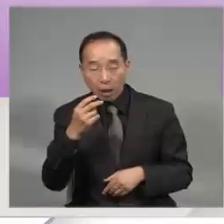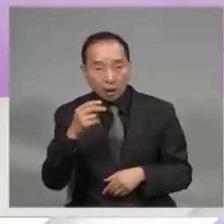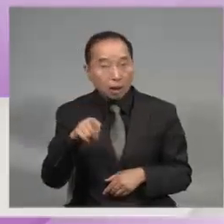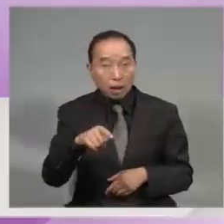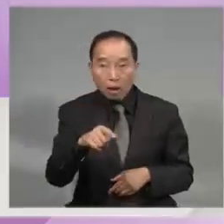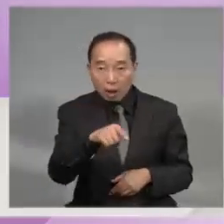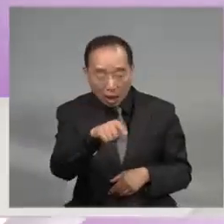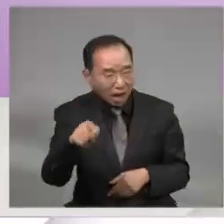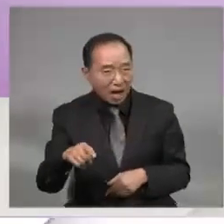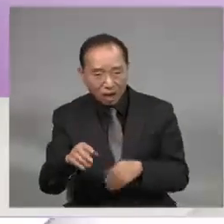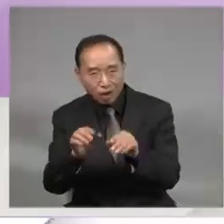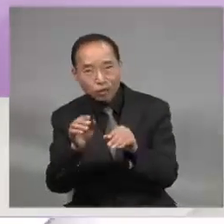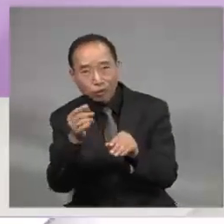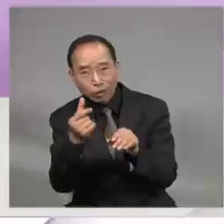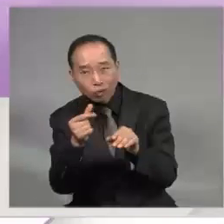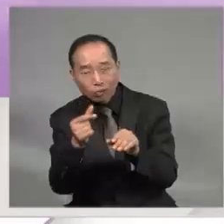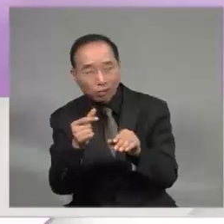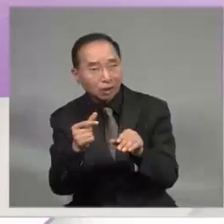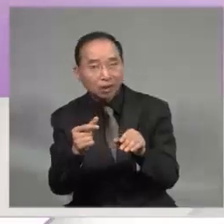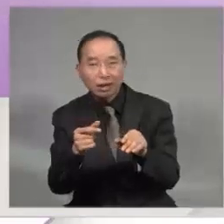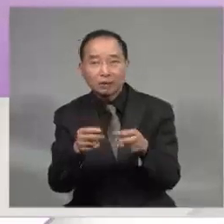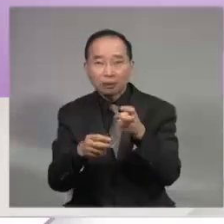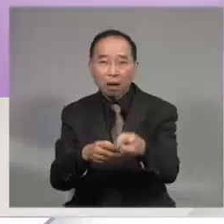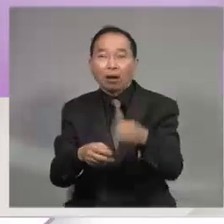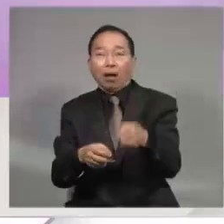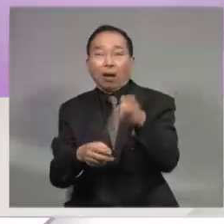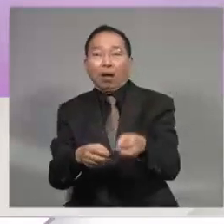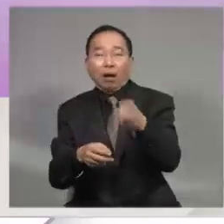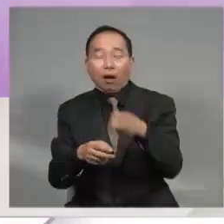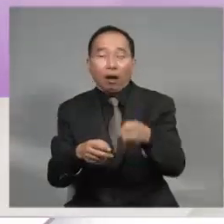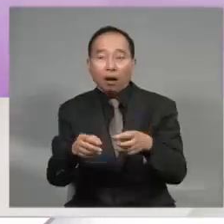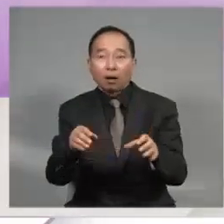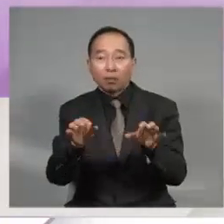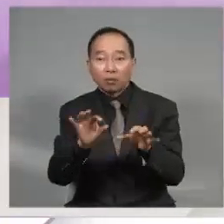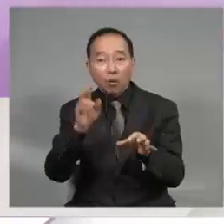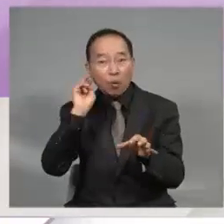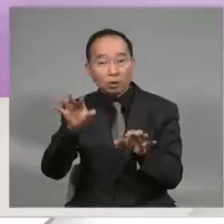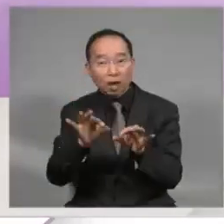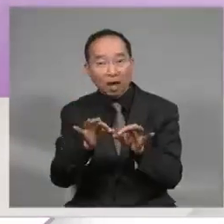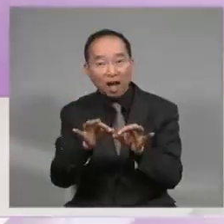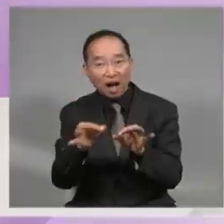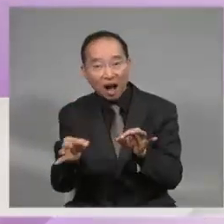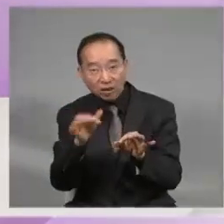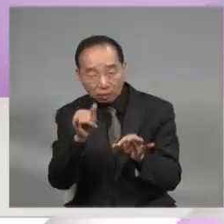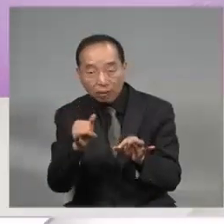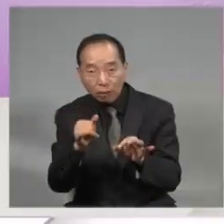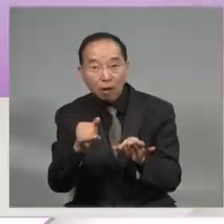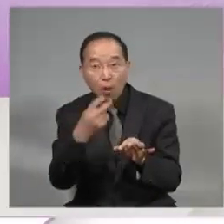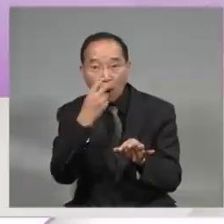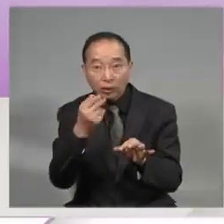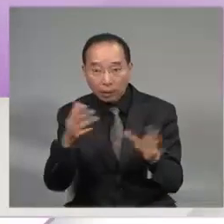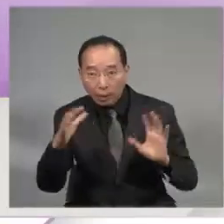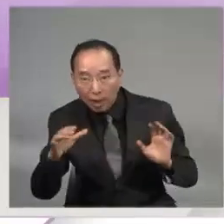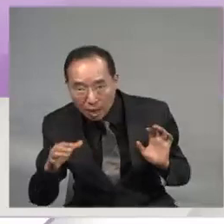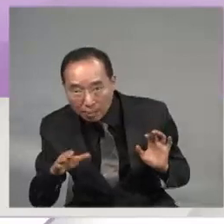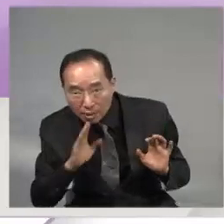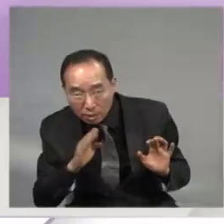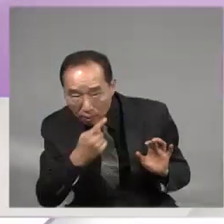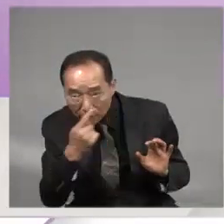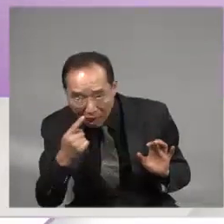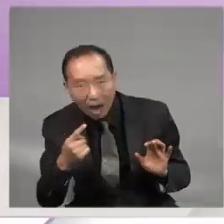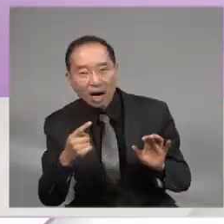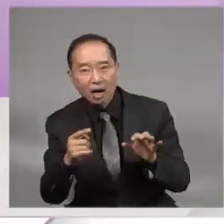확인서를 작성하도록 하고 있습니다. 예. 아, 그래서 지금 꼼꼼하게 투표함을 살펴보고 있습니다.